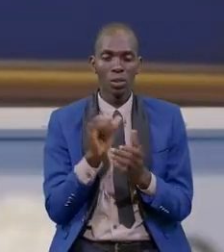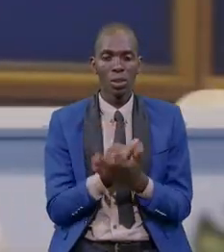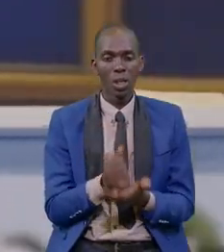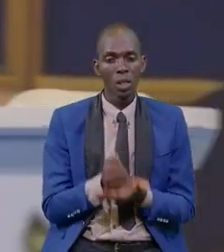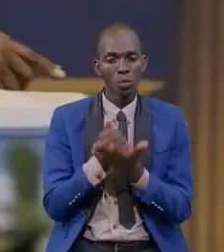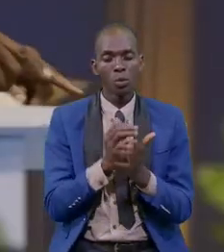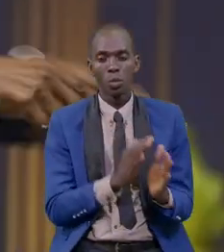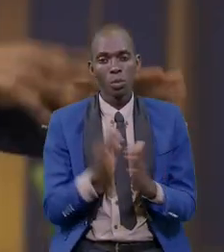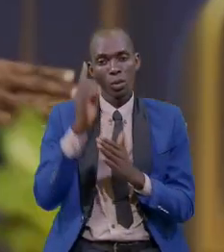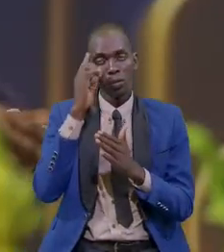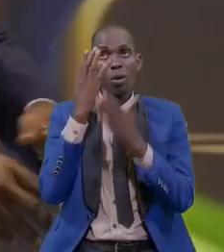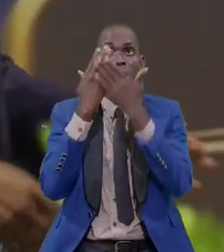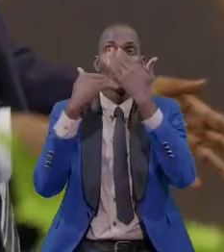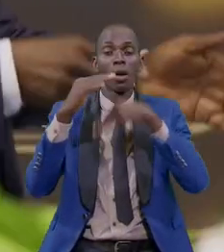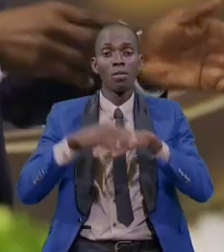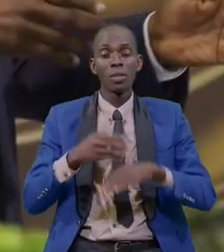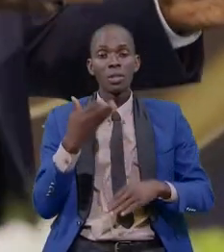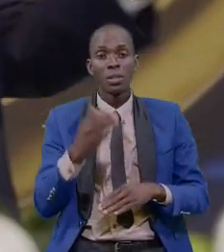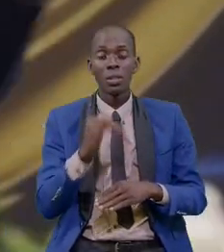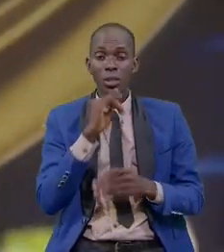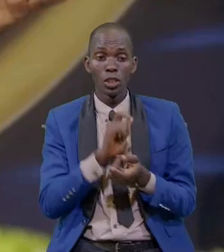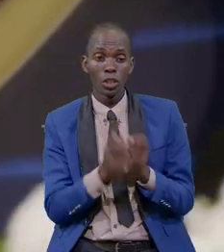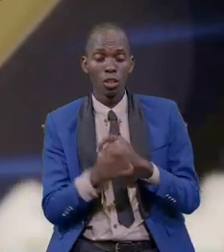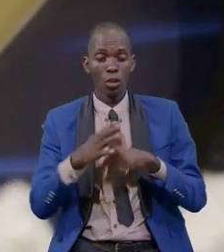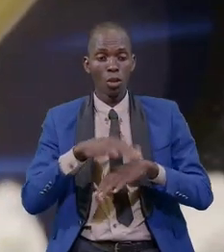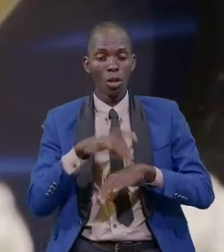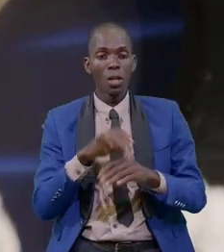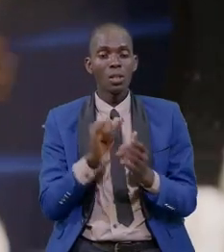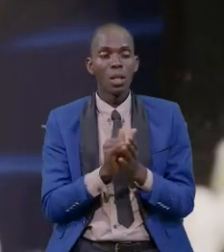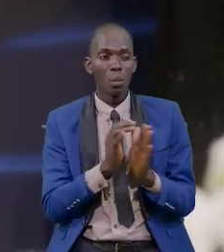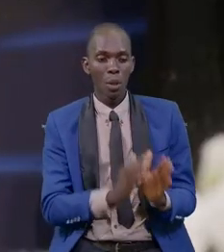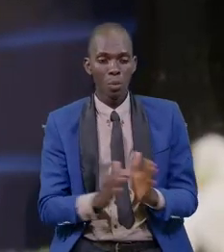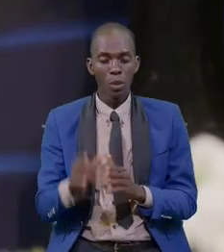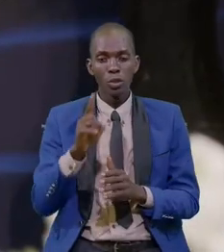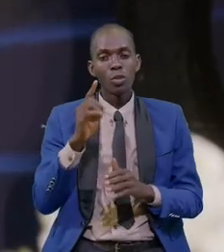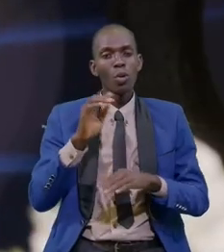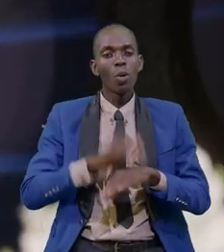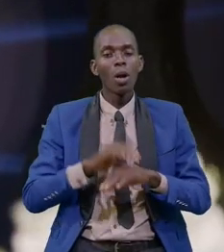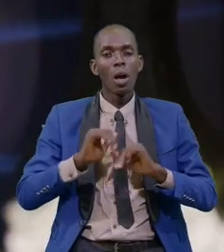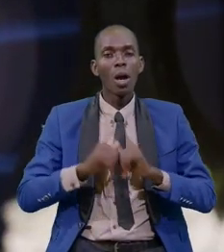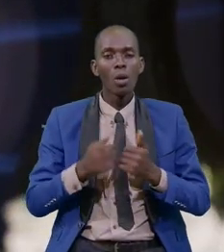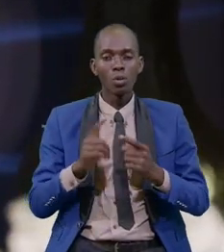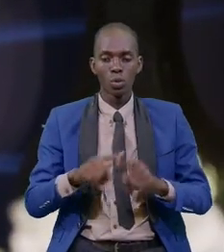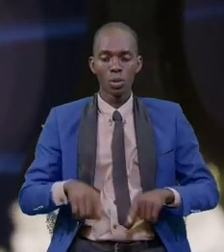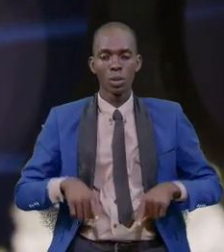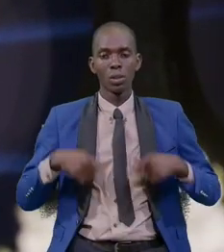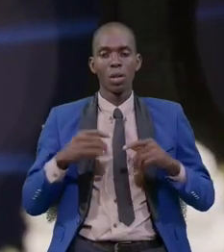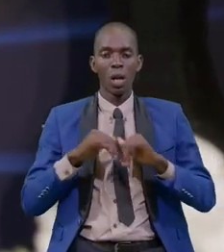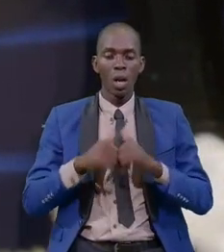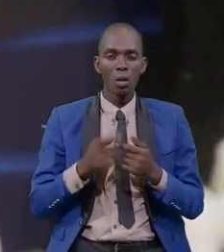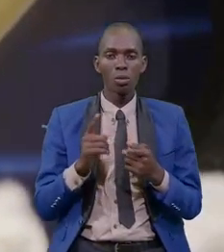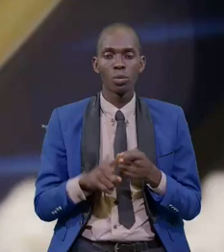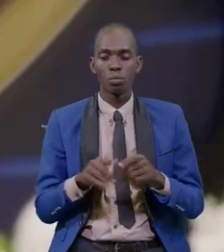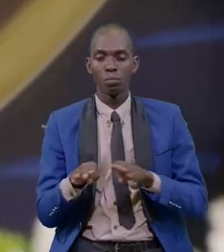a un changement sur la terre qui vous prépare d'être des gens qui sachent comment vous devez vivre, comment